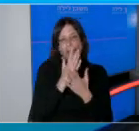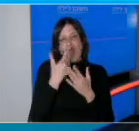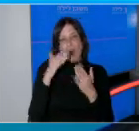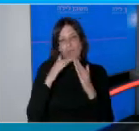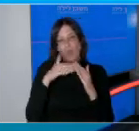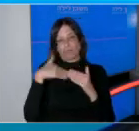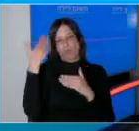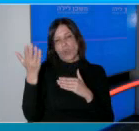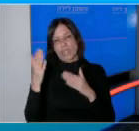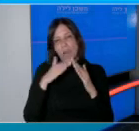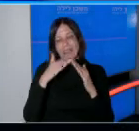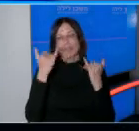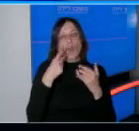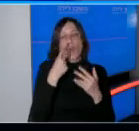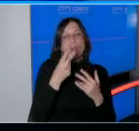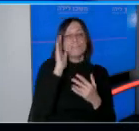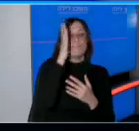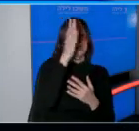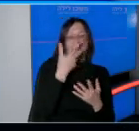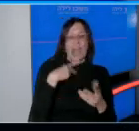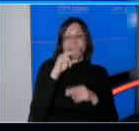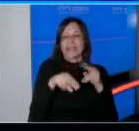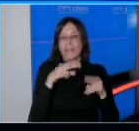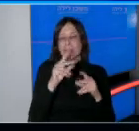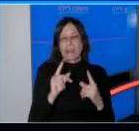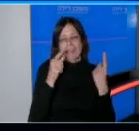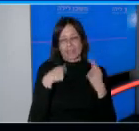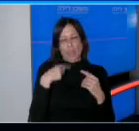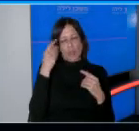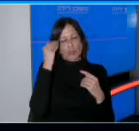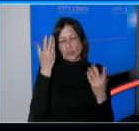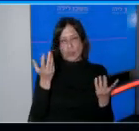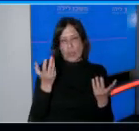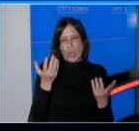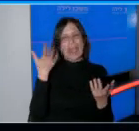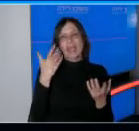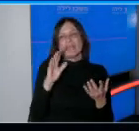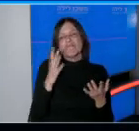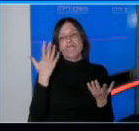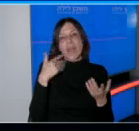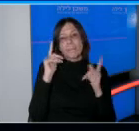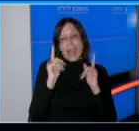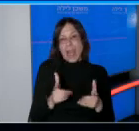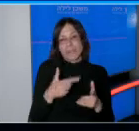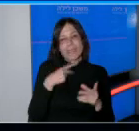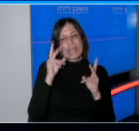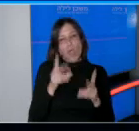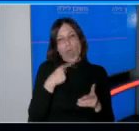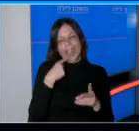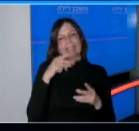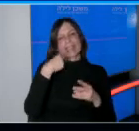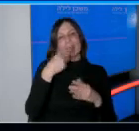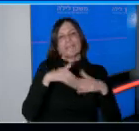רואים אופק. איך מטפלים בתופעה הזאת? כי אני לא זוכר, כי אתה יודע, אם הייתה מלחמה, אז הייתי יכול להגיד לך, תהיה